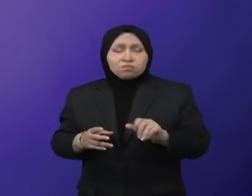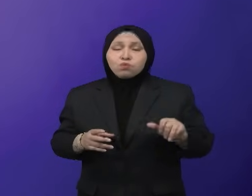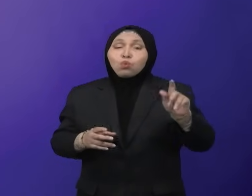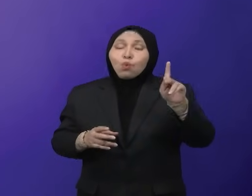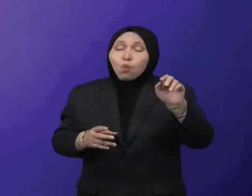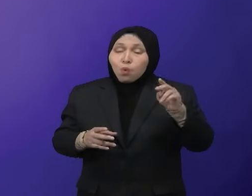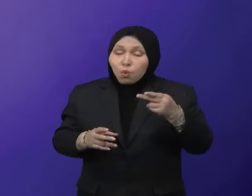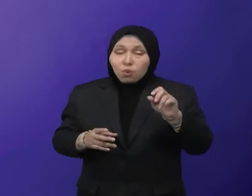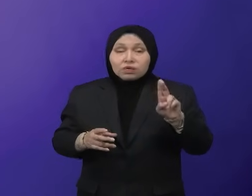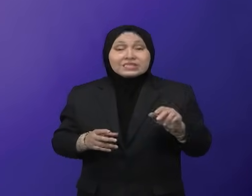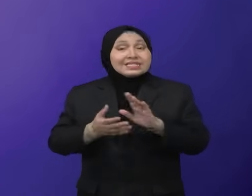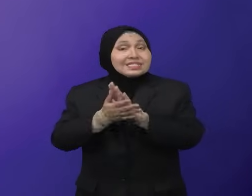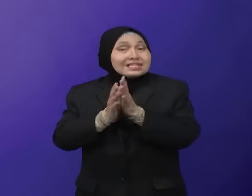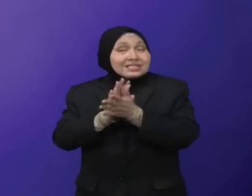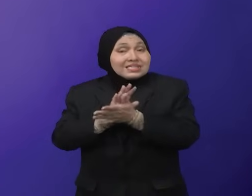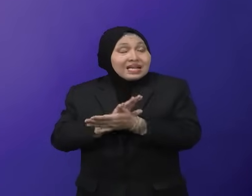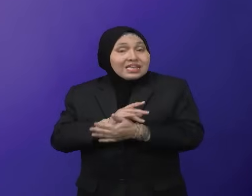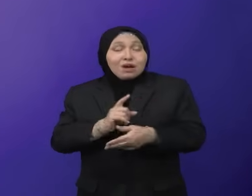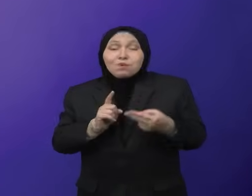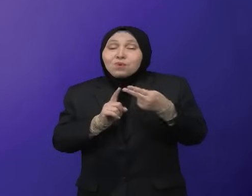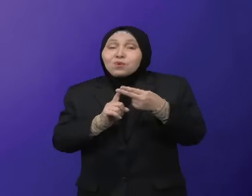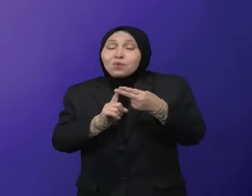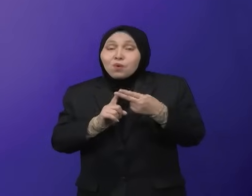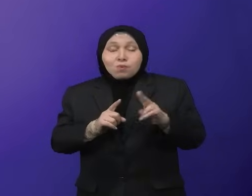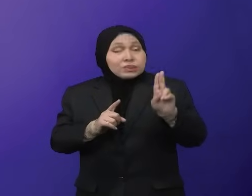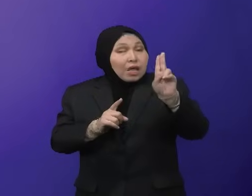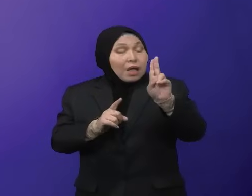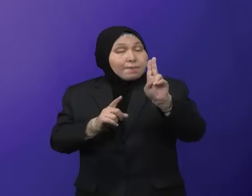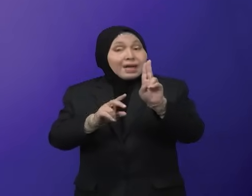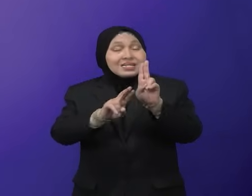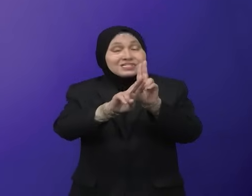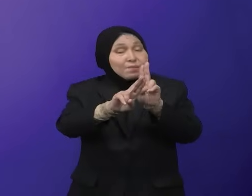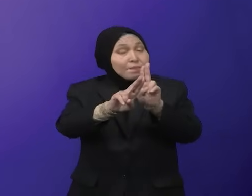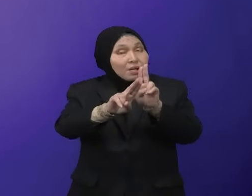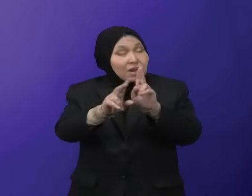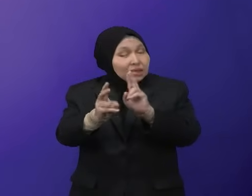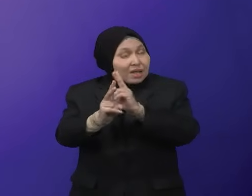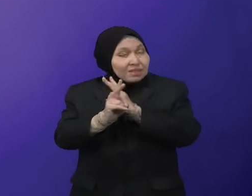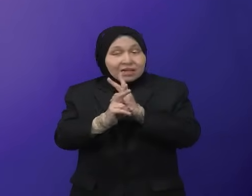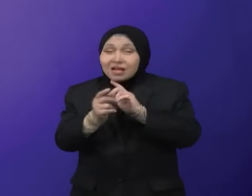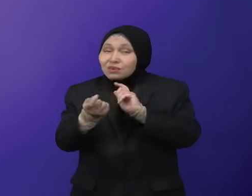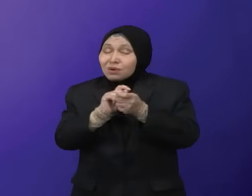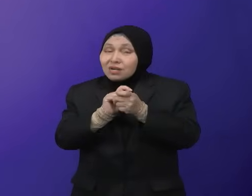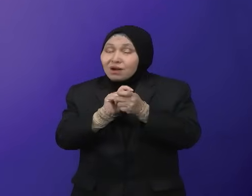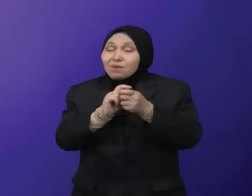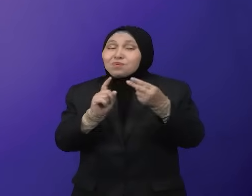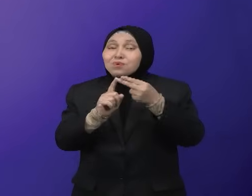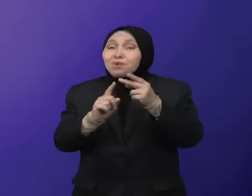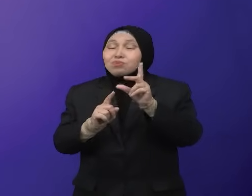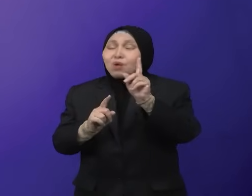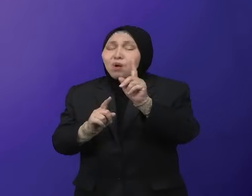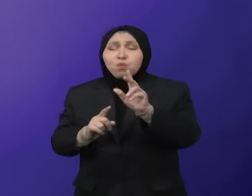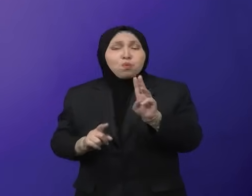Tu. Ha, jadi huruf ta baris depan hati-hati supaya tak tertukar dengan huruf ta. Wa